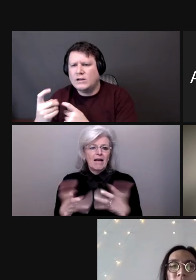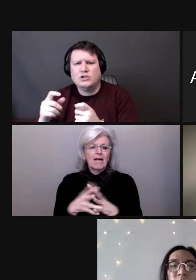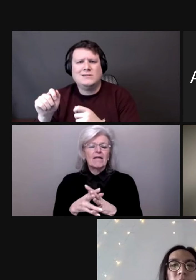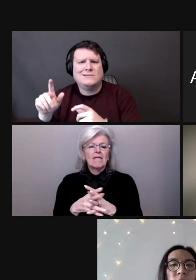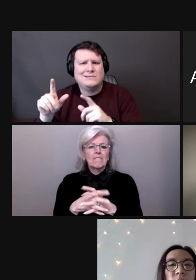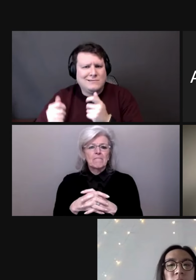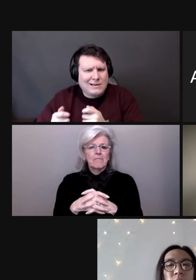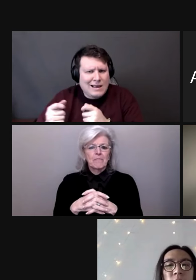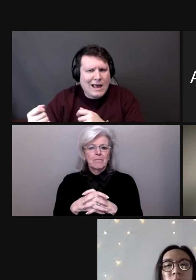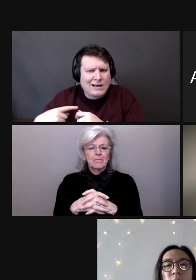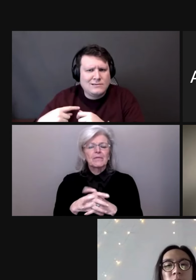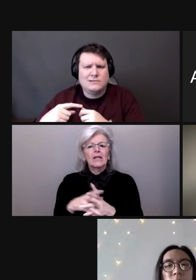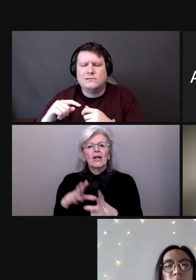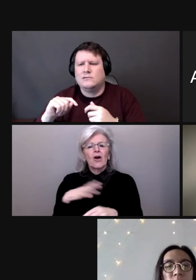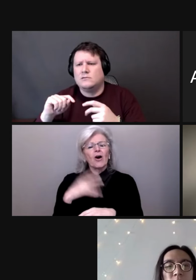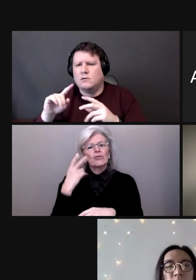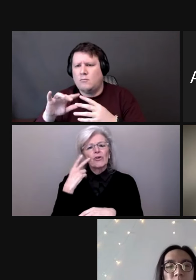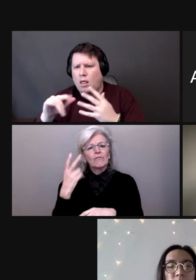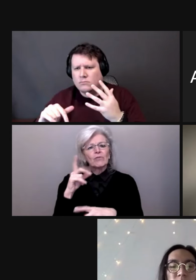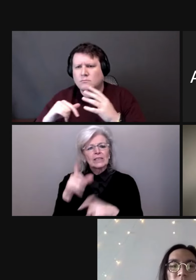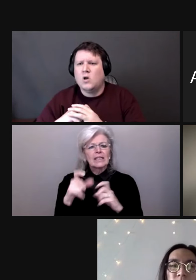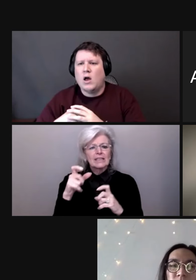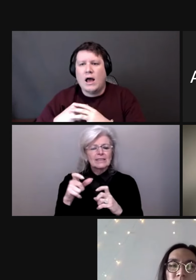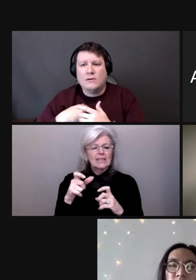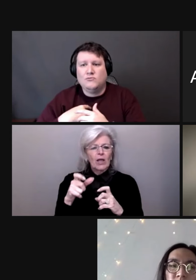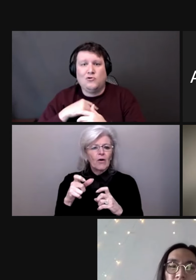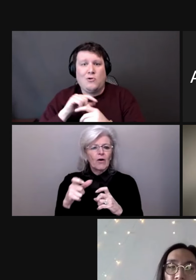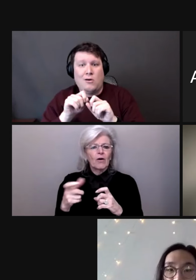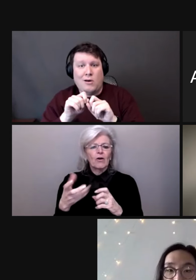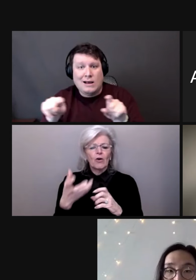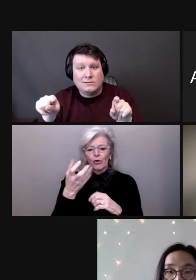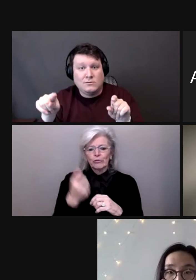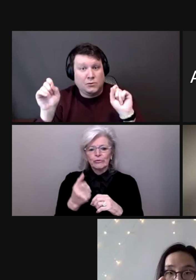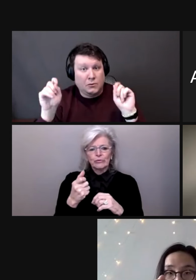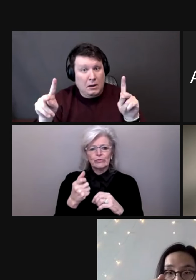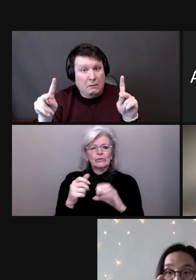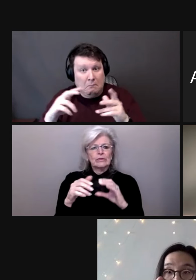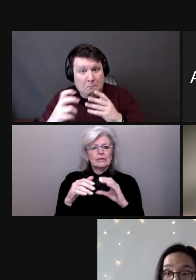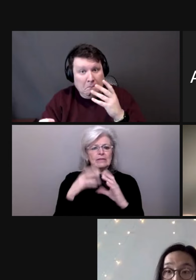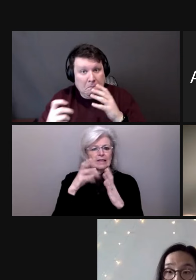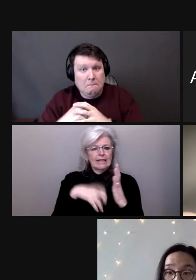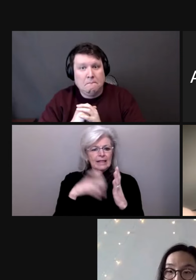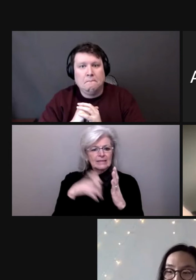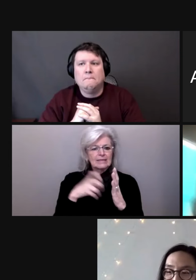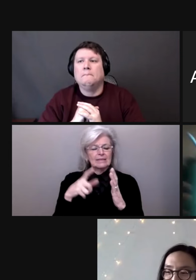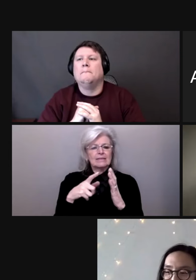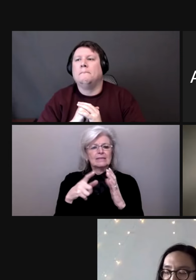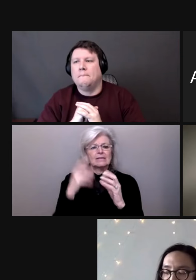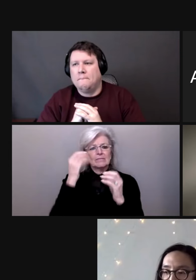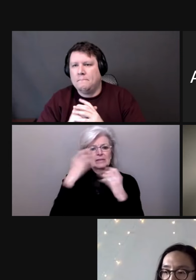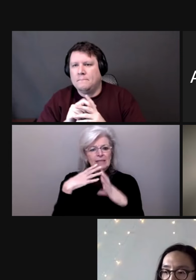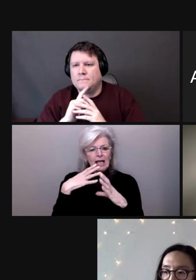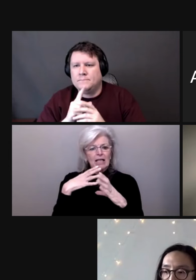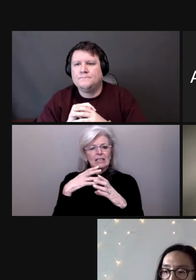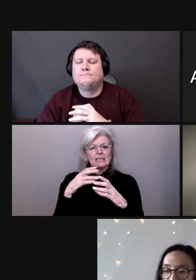Alors, on a vu des questions qui rentraient par texte, par message, par chat. Alors, on va y aller un petit peu